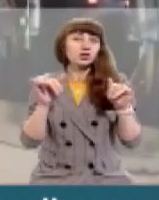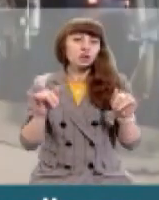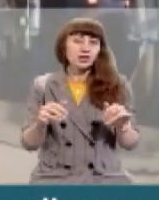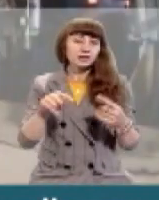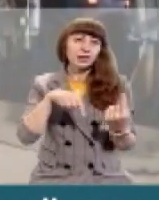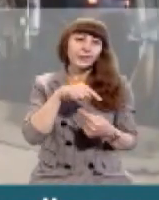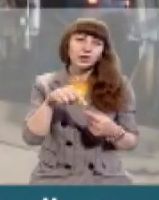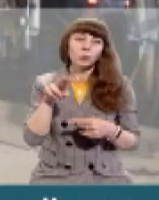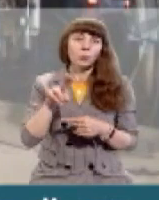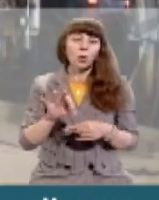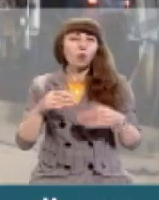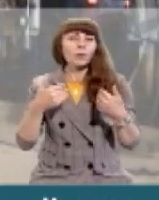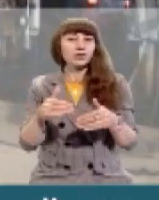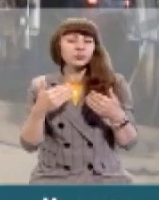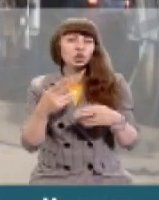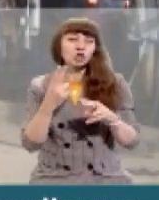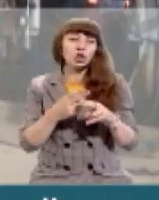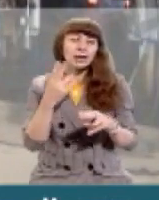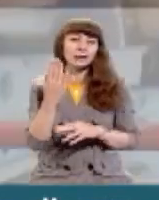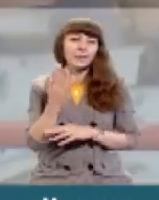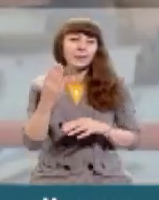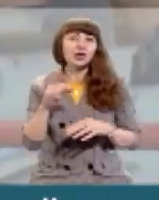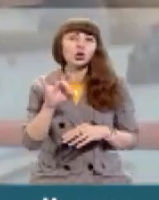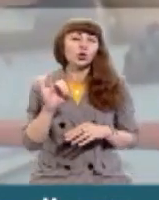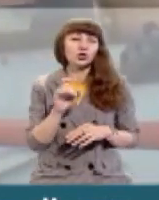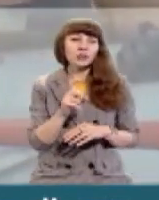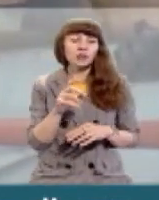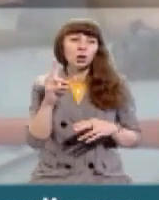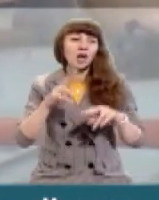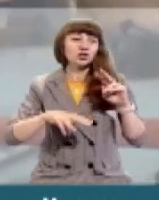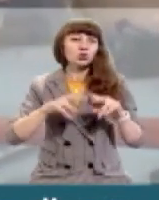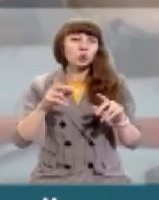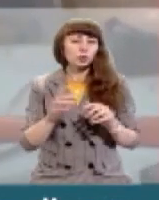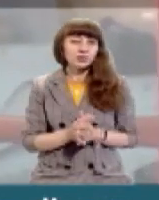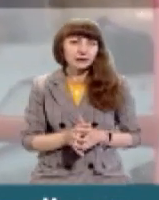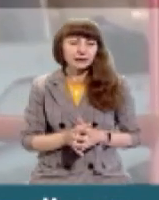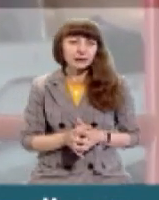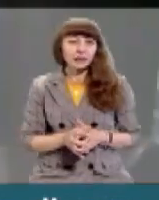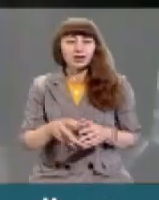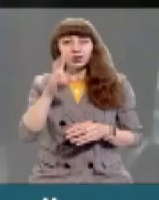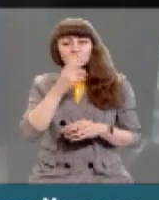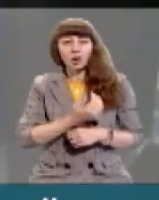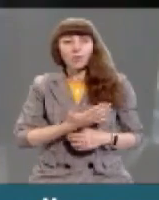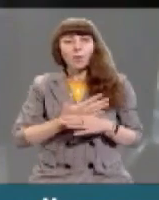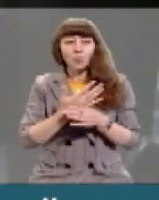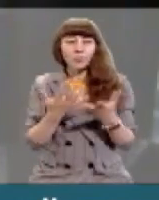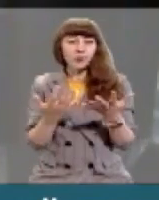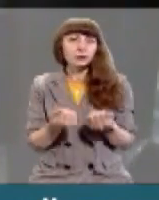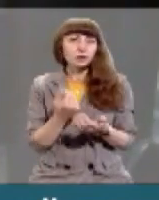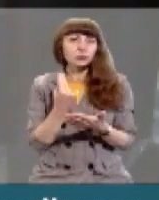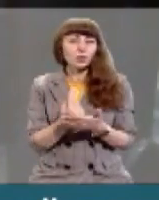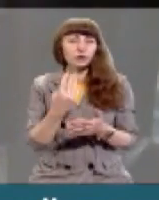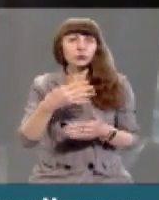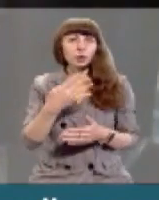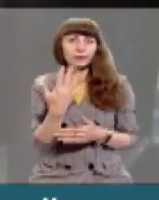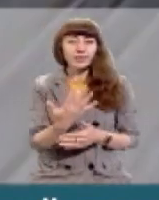бизнеса по производству железобетонных конструкций. Для развития своего дела компания получила государственную поддержку общей суммой